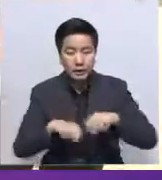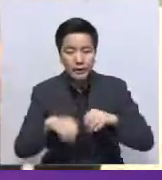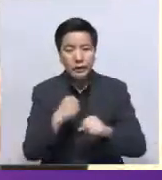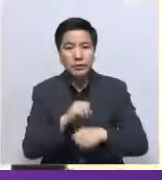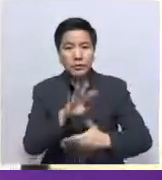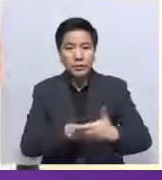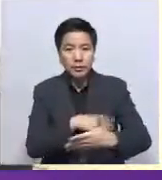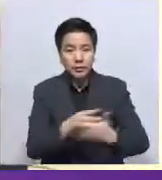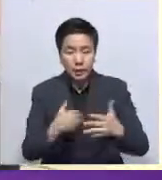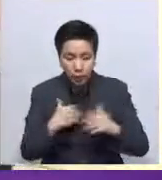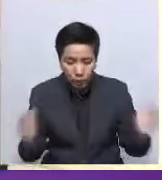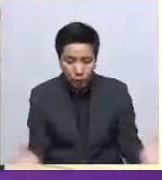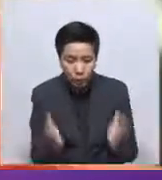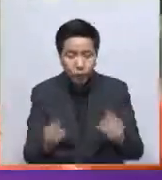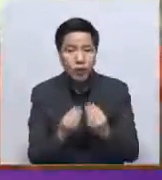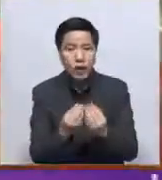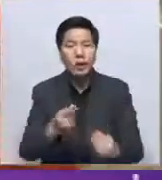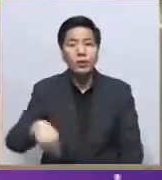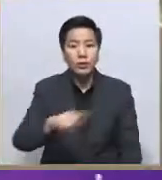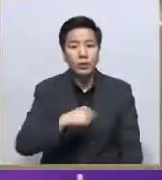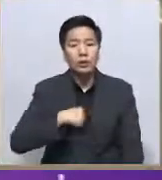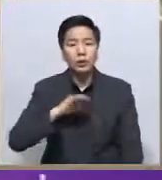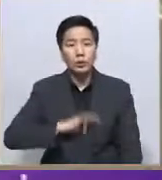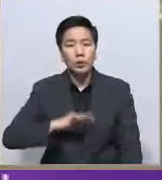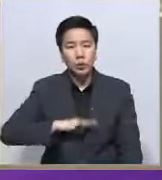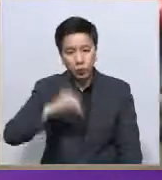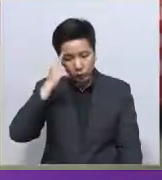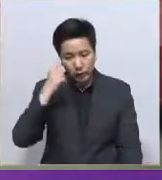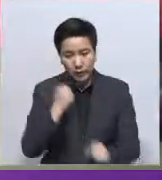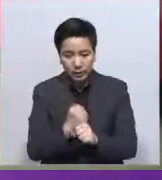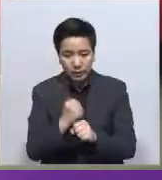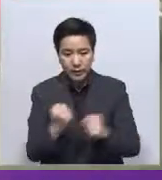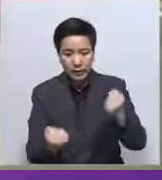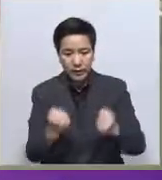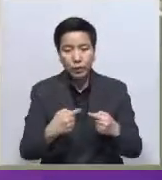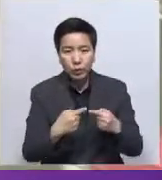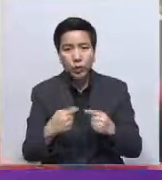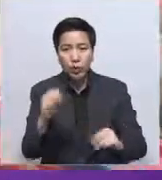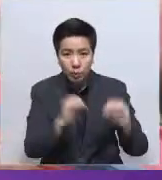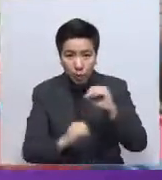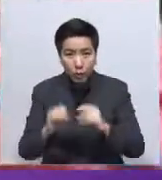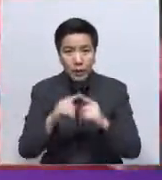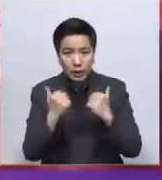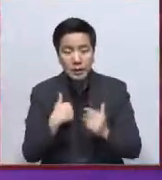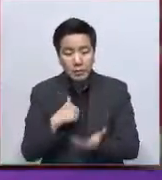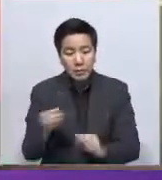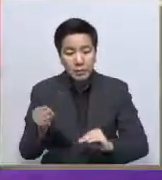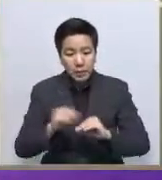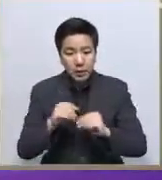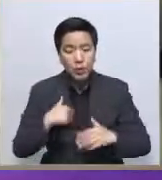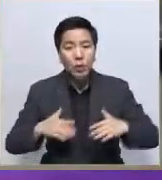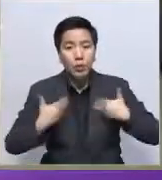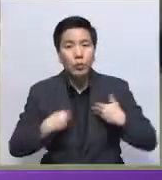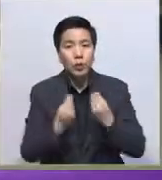จัดทำแผนกระตุ้นสร้างจิตสำนึกให้พี่น้องประชาชนในเรื่องการขับขี่ให้มีความปลอดภัยแล้วก็จะเพิ่มการอำนวยความสะดวก